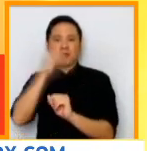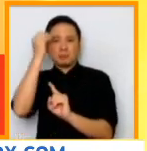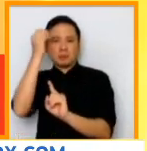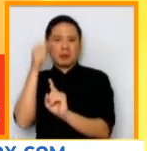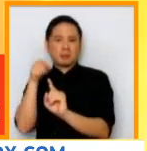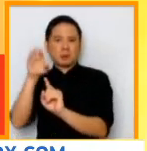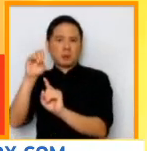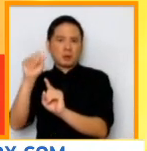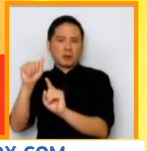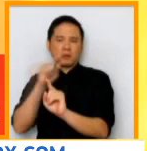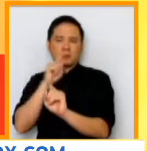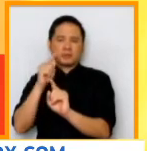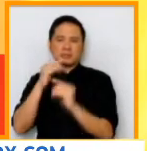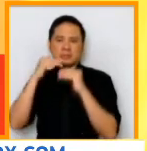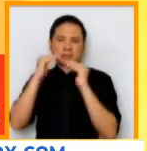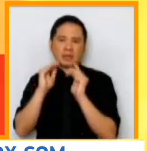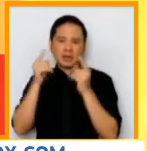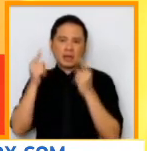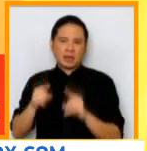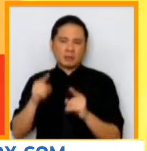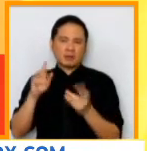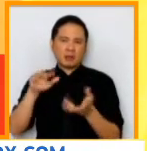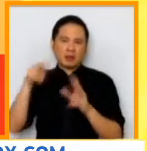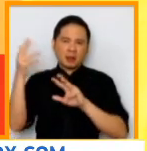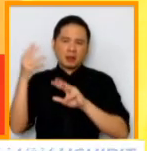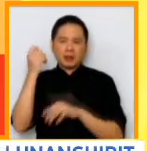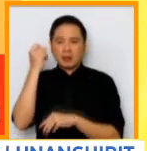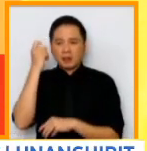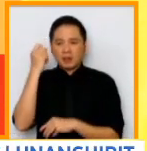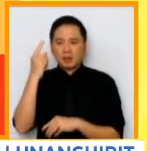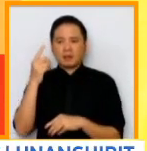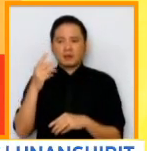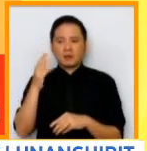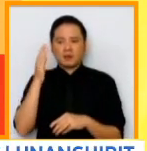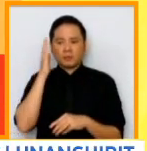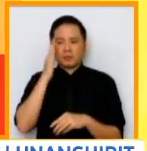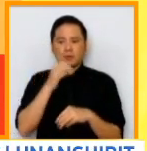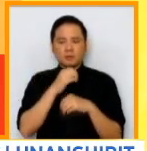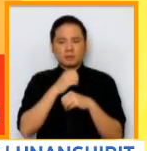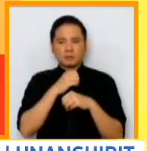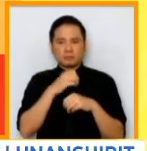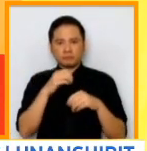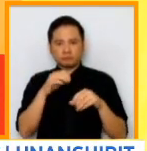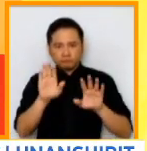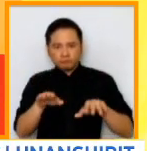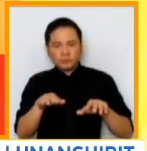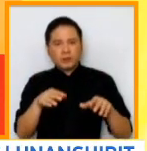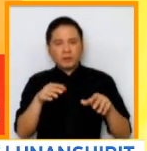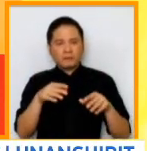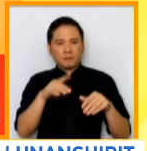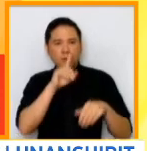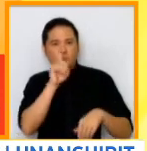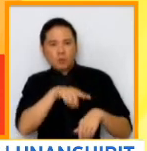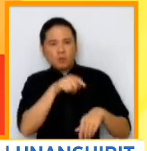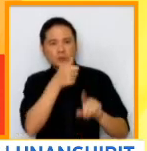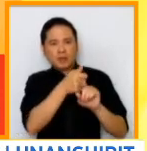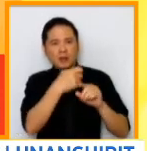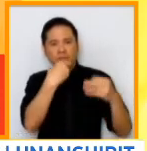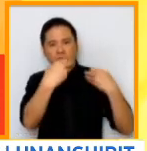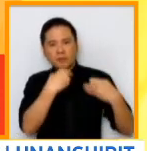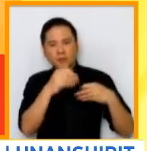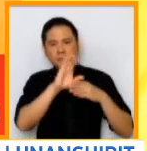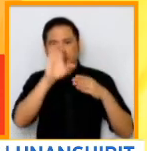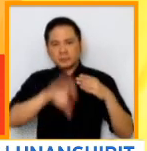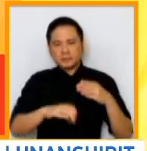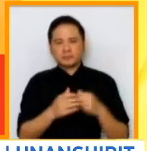umabot sa ganito. No? But rest assured, magpapaliwanag kami in a fuller report to the Commission on Audit. Okay, at least nalinaw po yan.